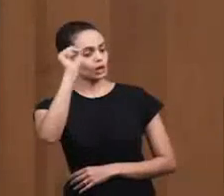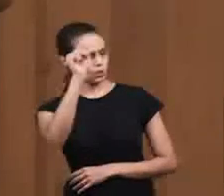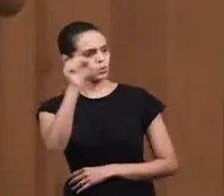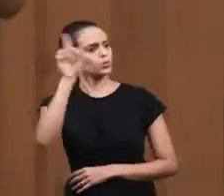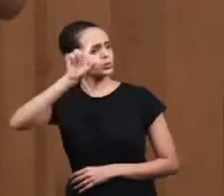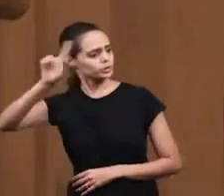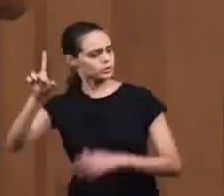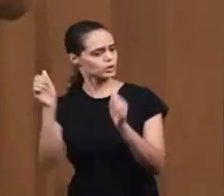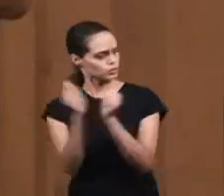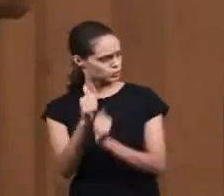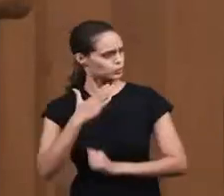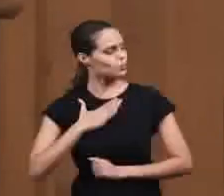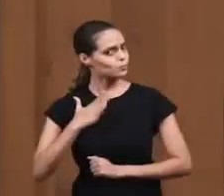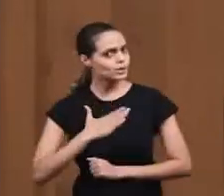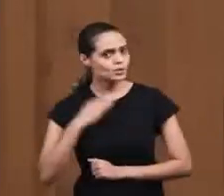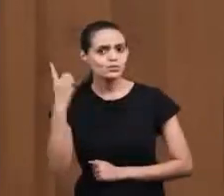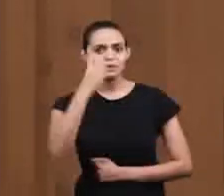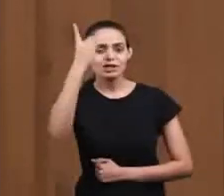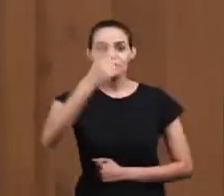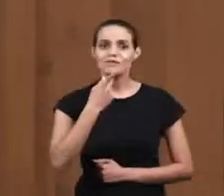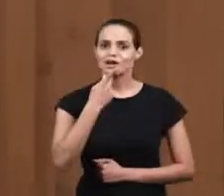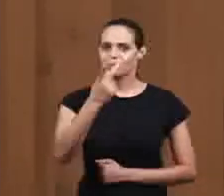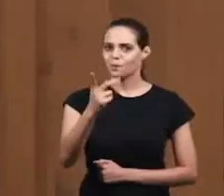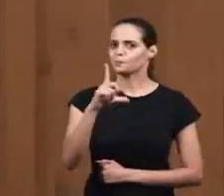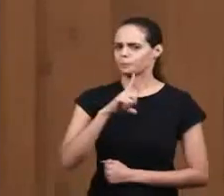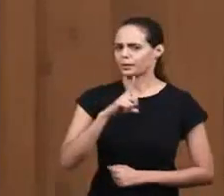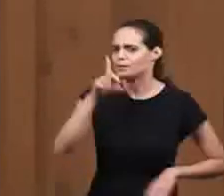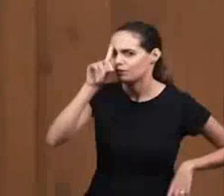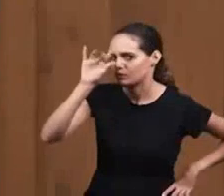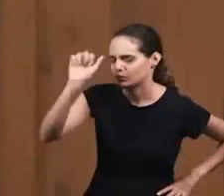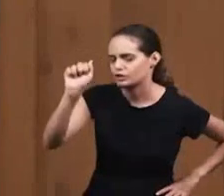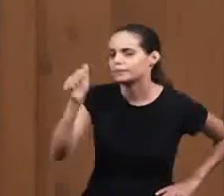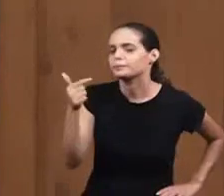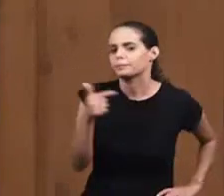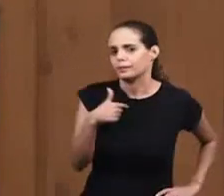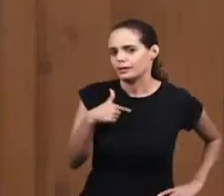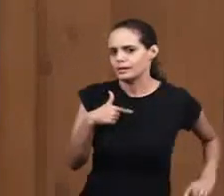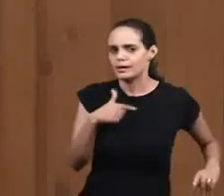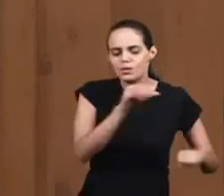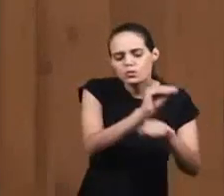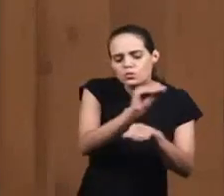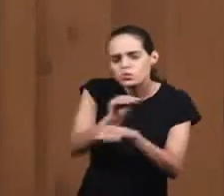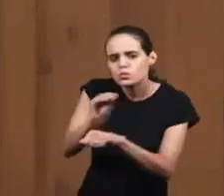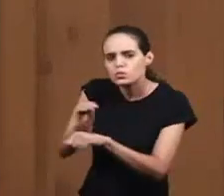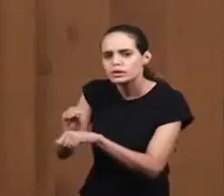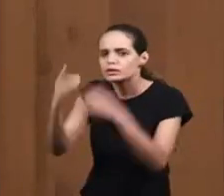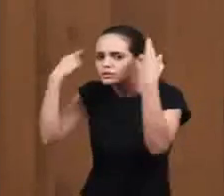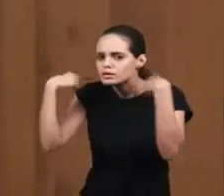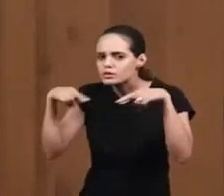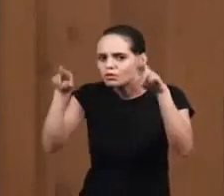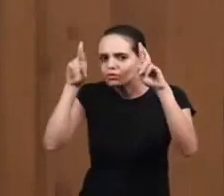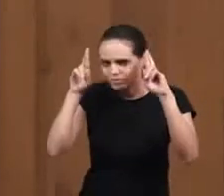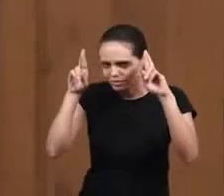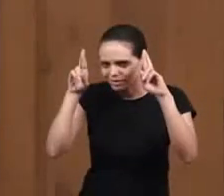Doch David erzählte Saul, wie der Herr bei ihm war. David sagte, dass eines gewissen